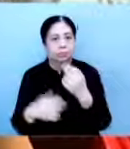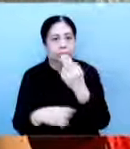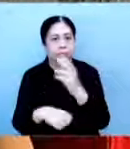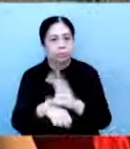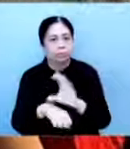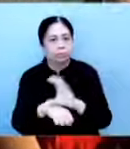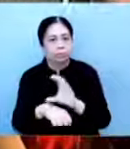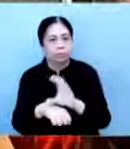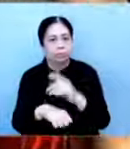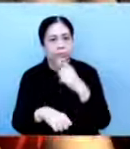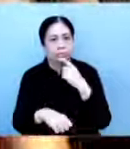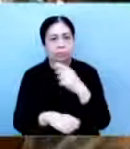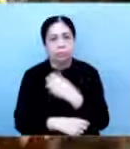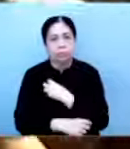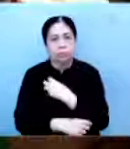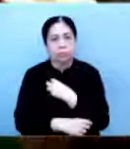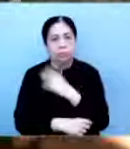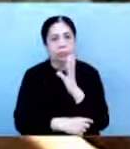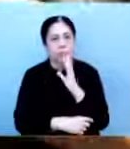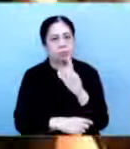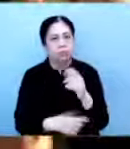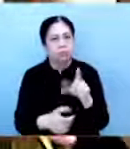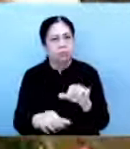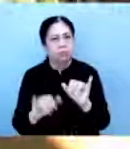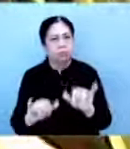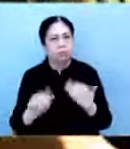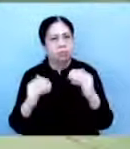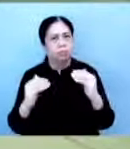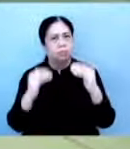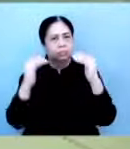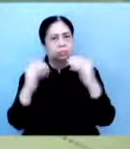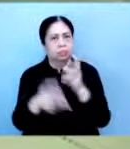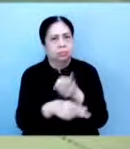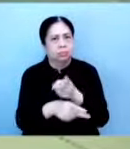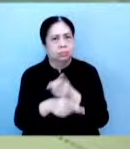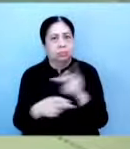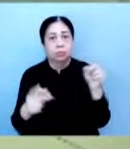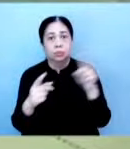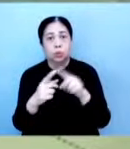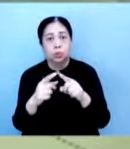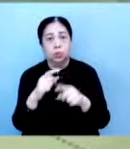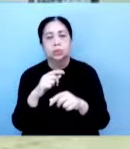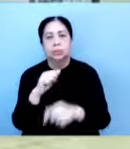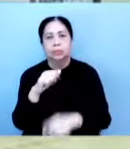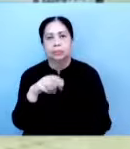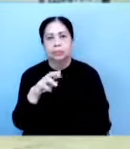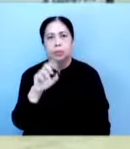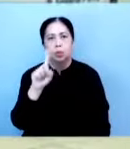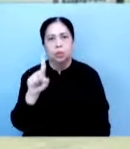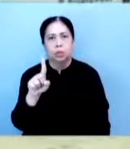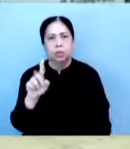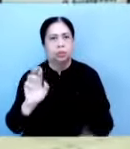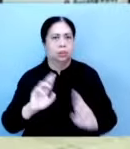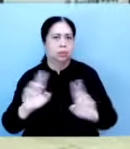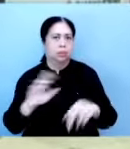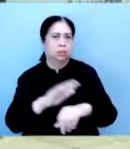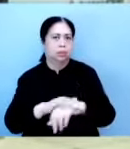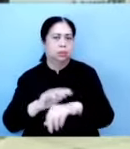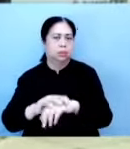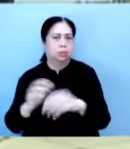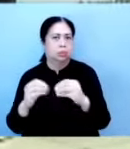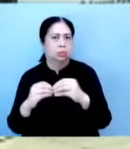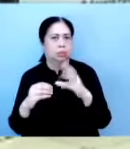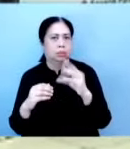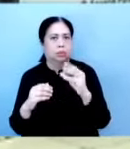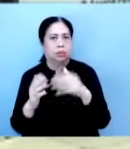ayon sa PNP magtatagal ang heighten alert status hanggang April 1 kaya inalerto na nila ang mahigit 50,000